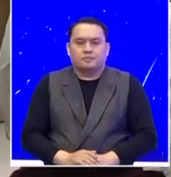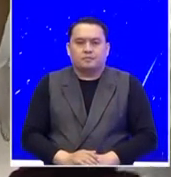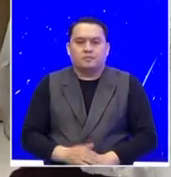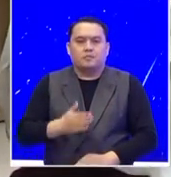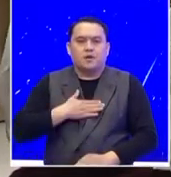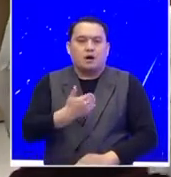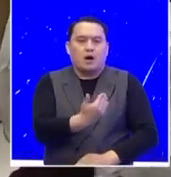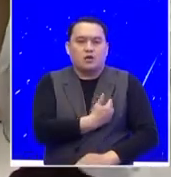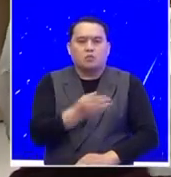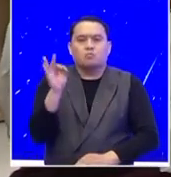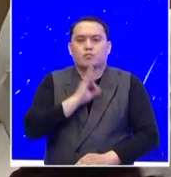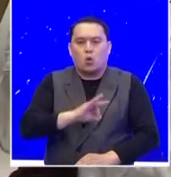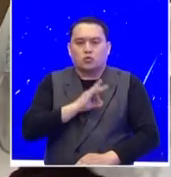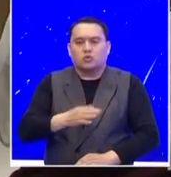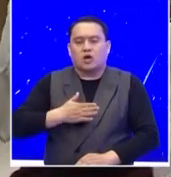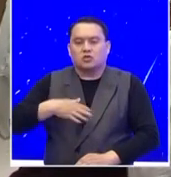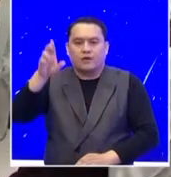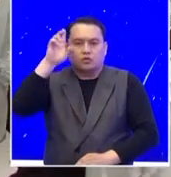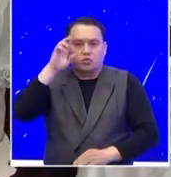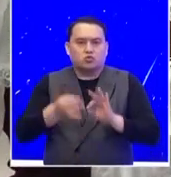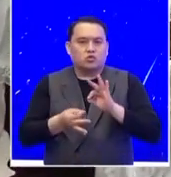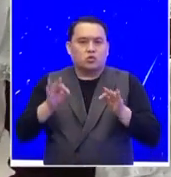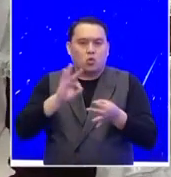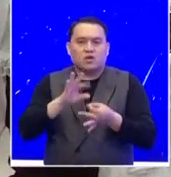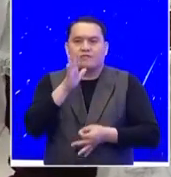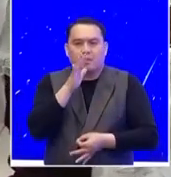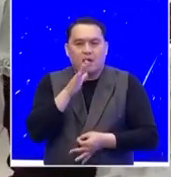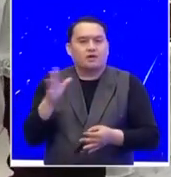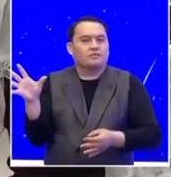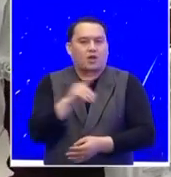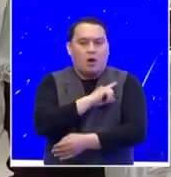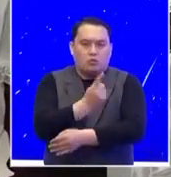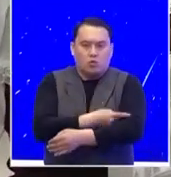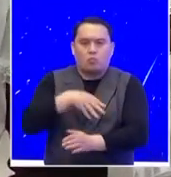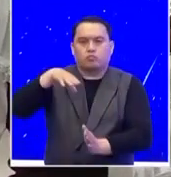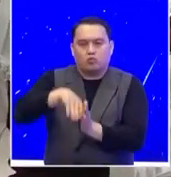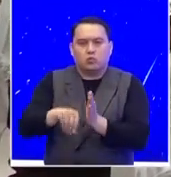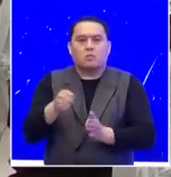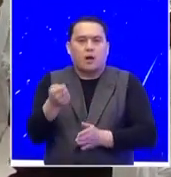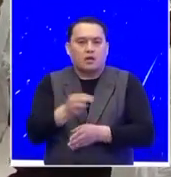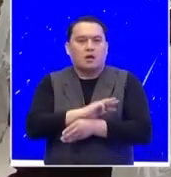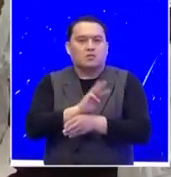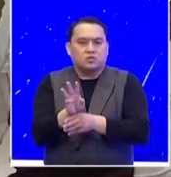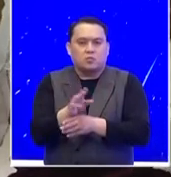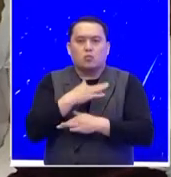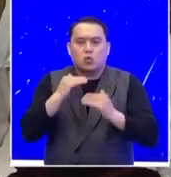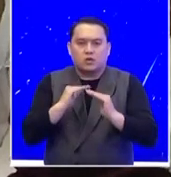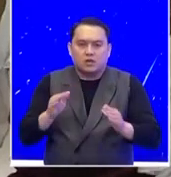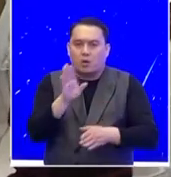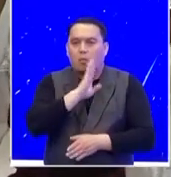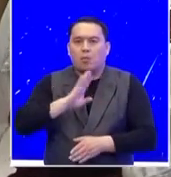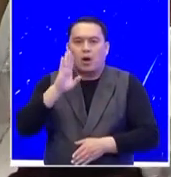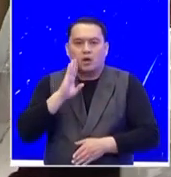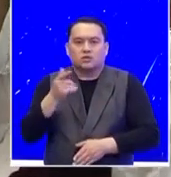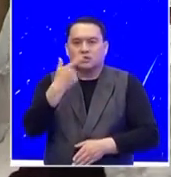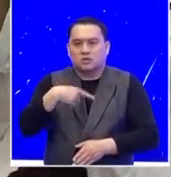Мы хотим приносить пользу нашей стране в это сложное время. Мы прилагаем все усилия для помощи малоимущим и многодетным матерям, потому что